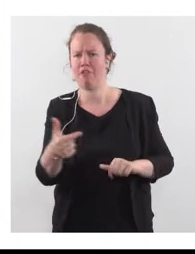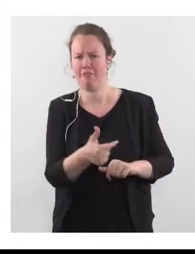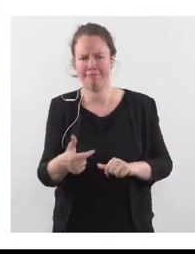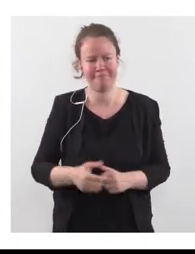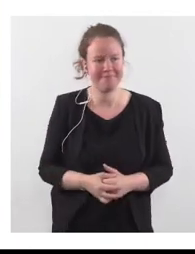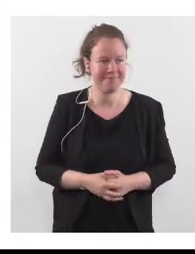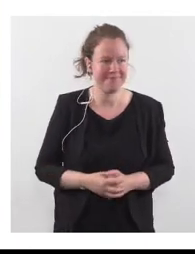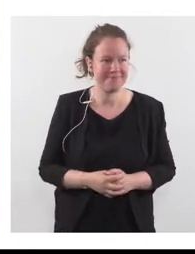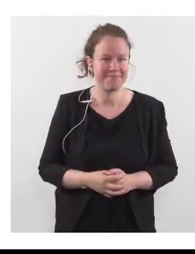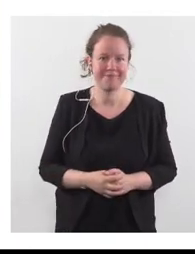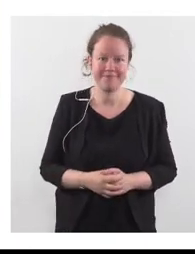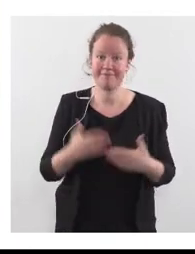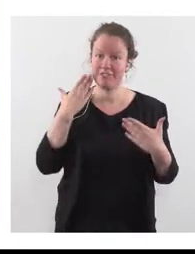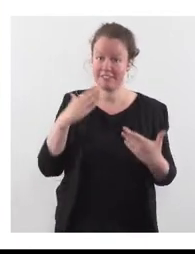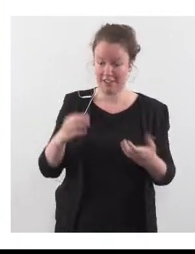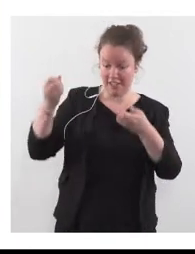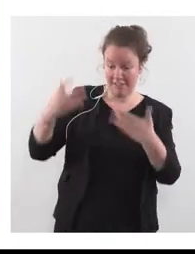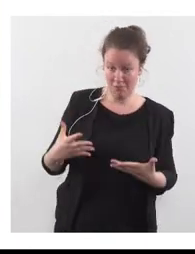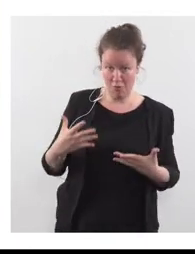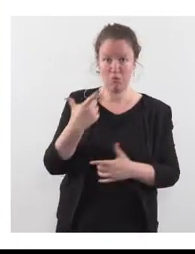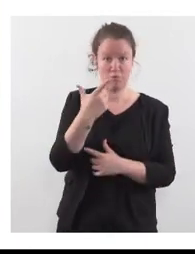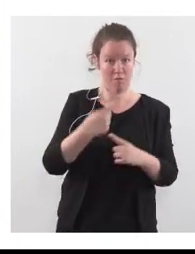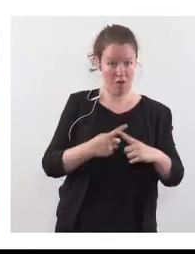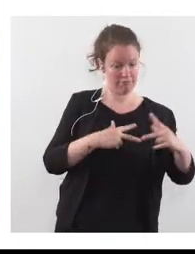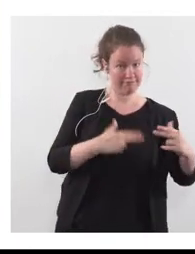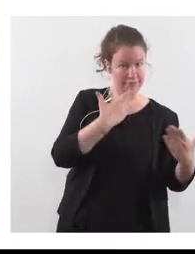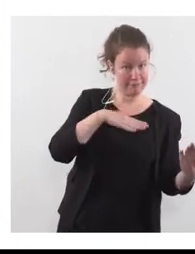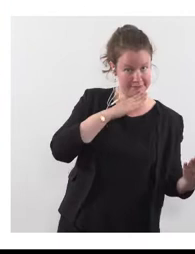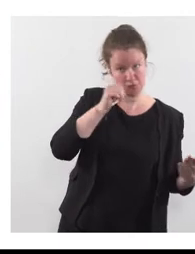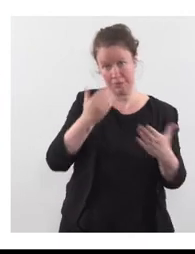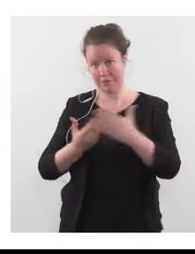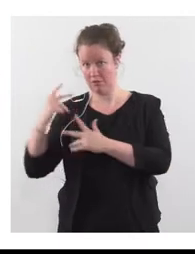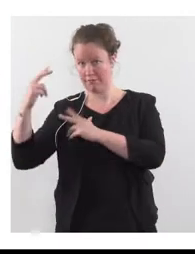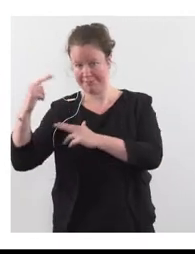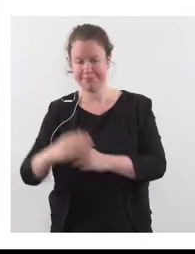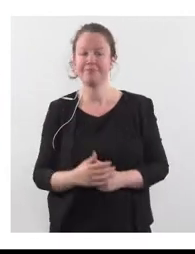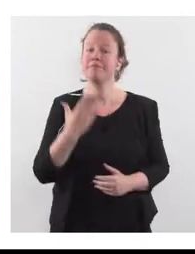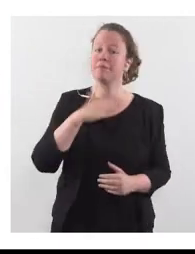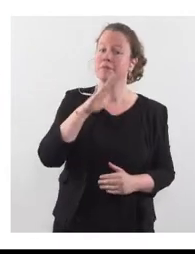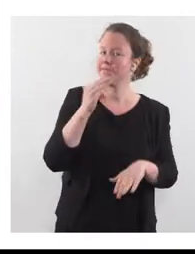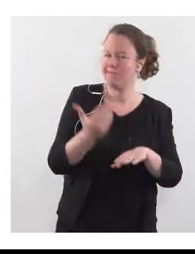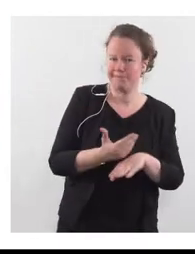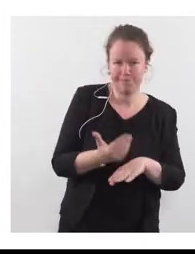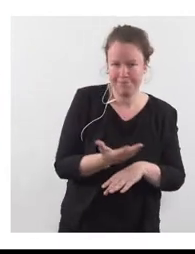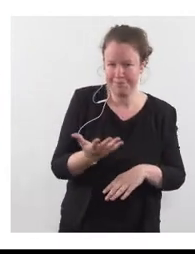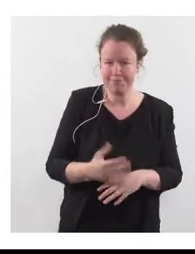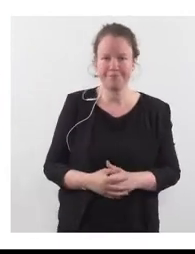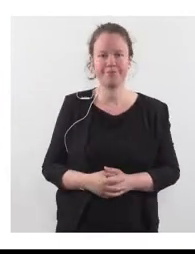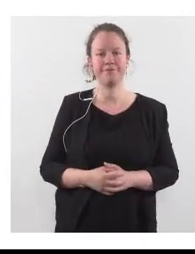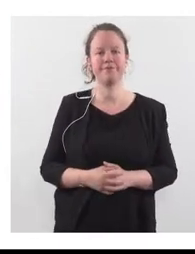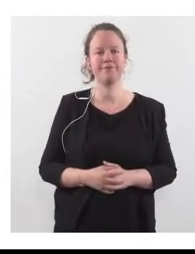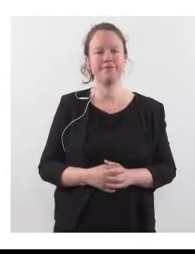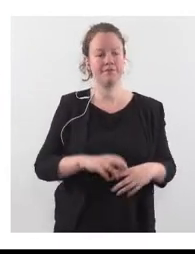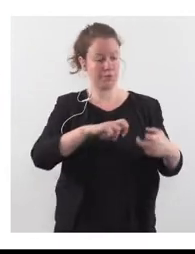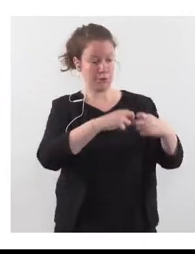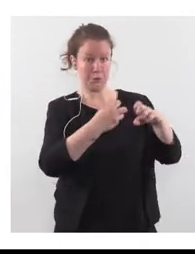va se dérouler en 2 demi-journées. Cet après-midi, j'ai souhaité que nous évoquions le rôle et l'effectivité des organismes pour l'égalité